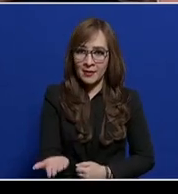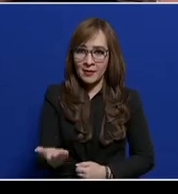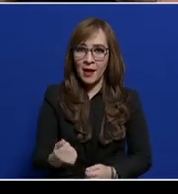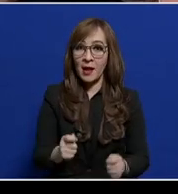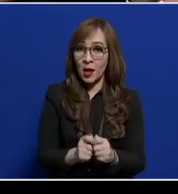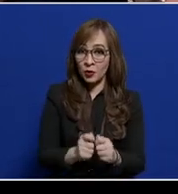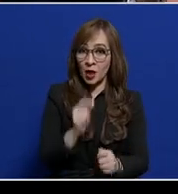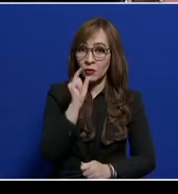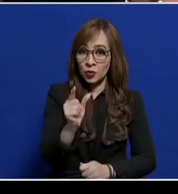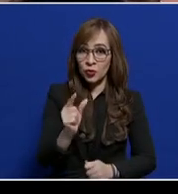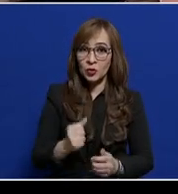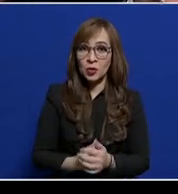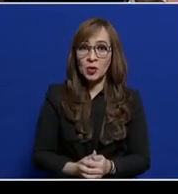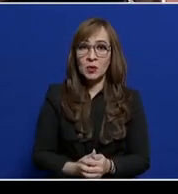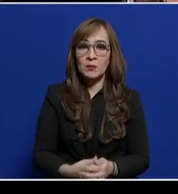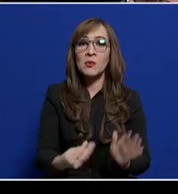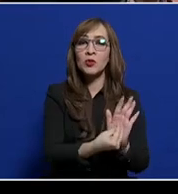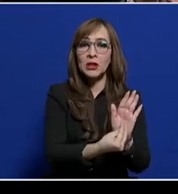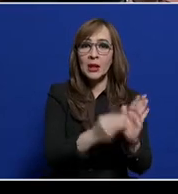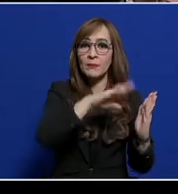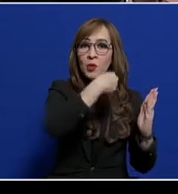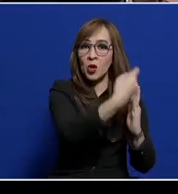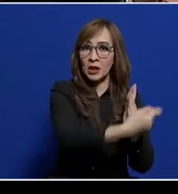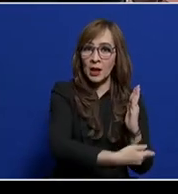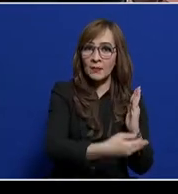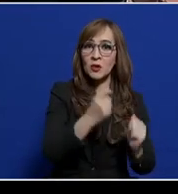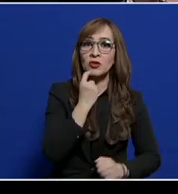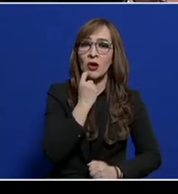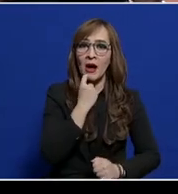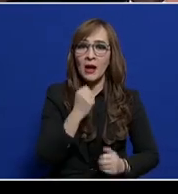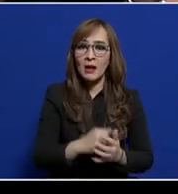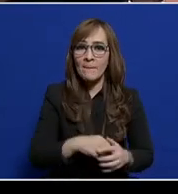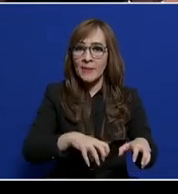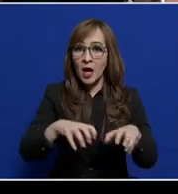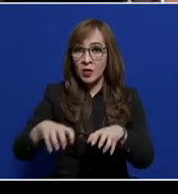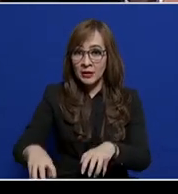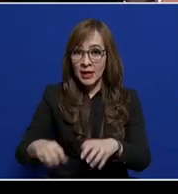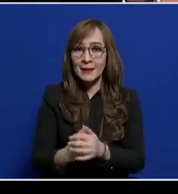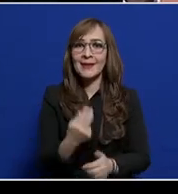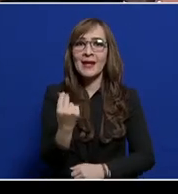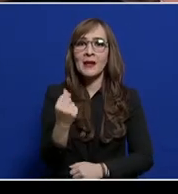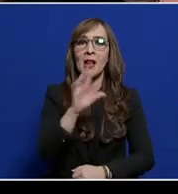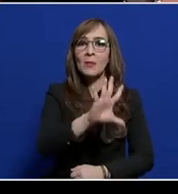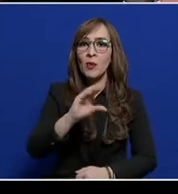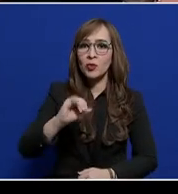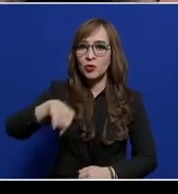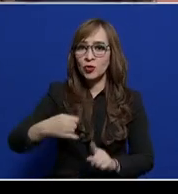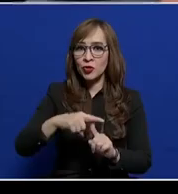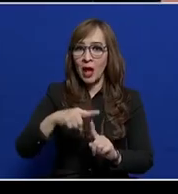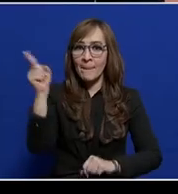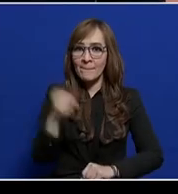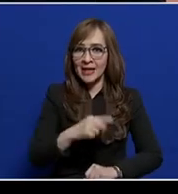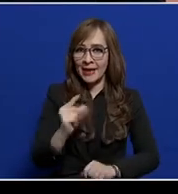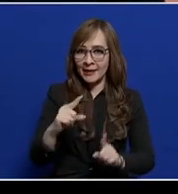untuk mewujudkan program tentang pengalokasian dana 50juta per RT waktu